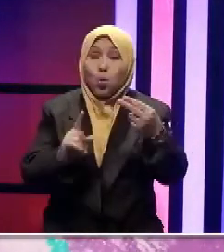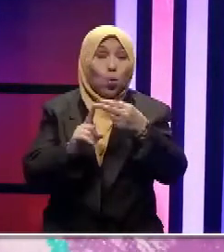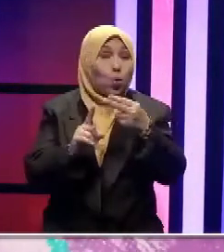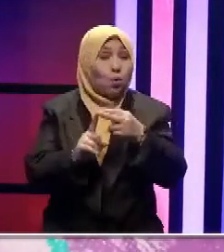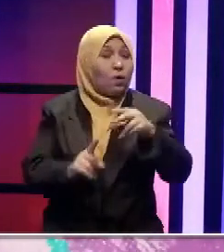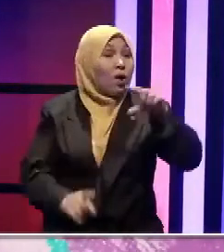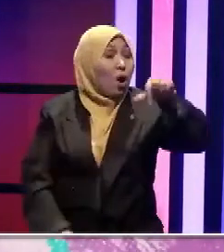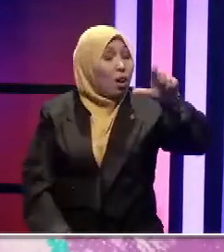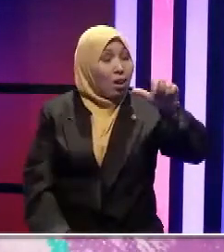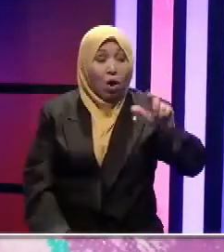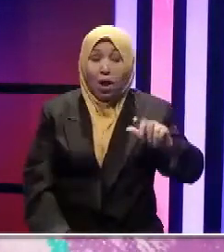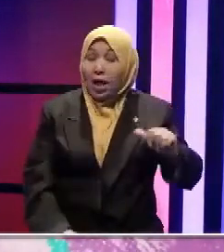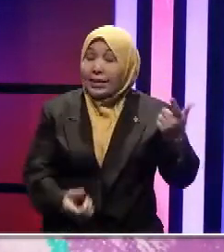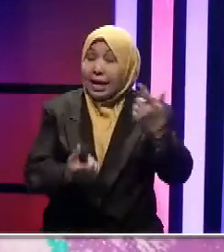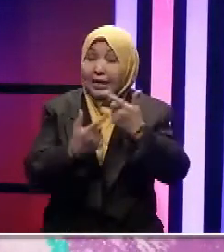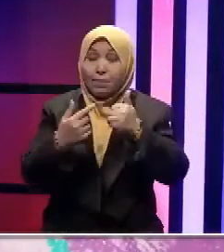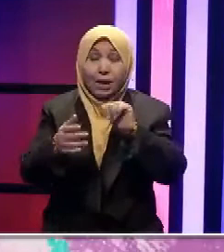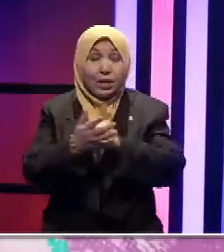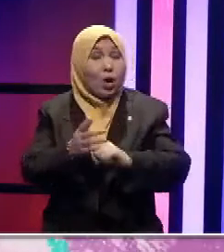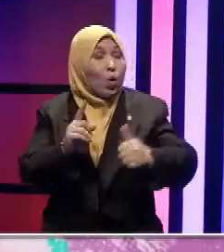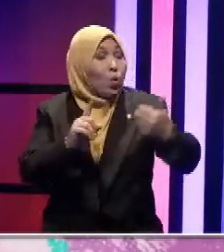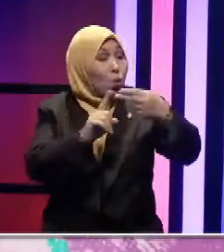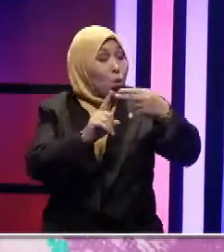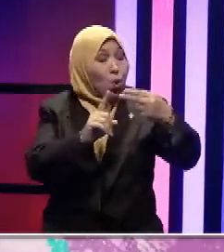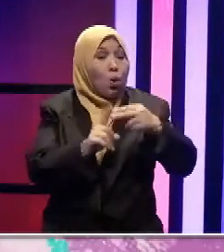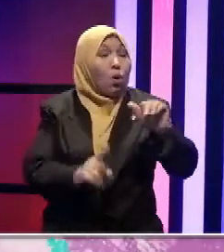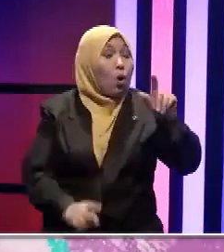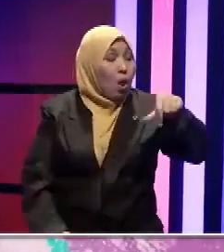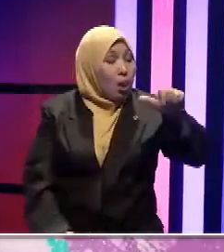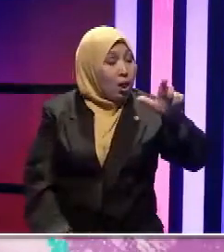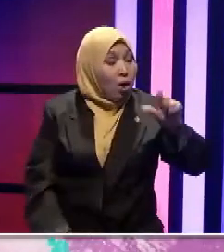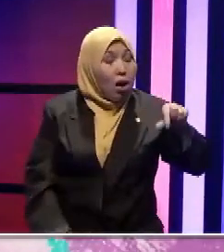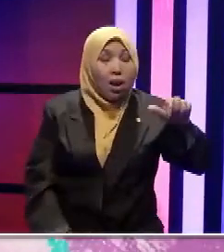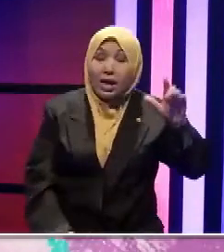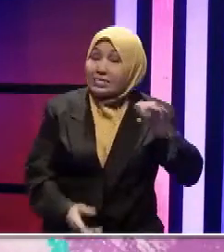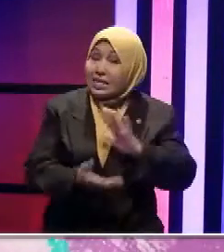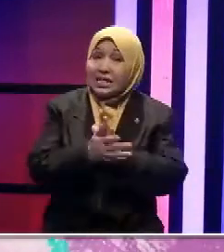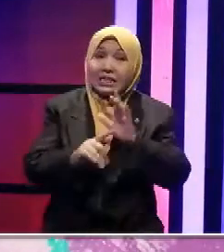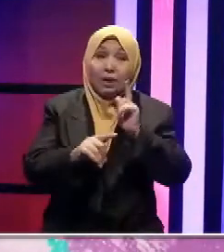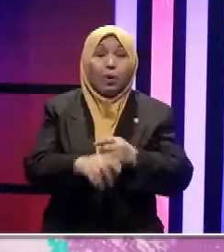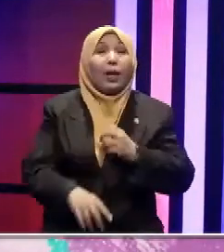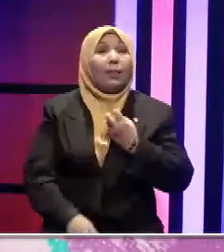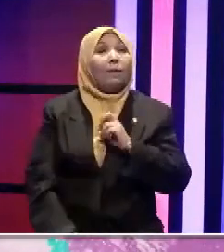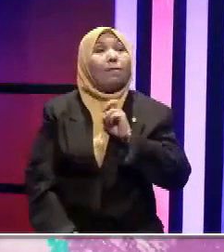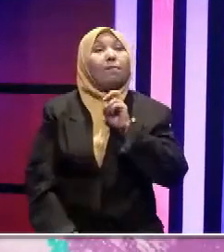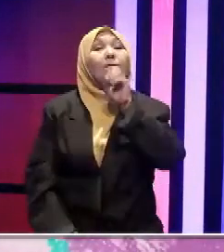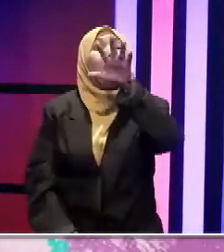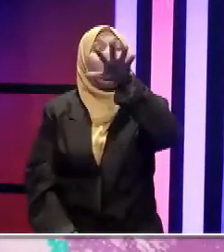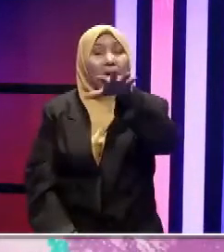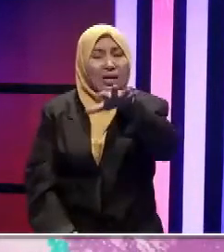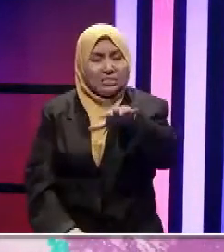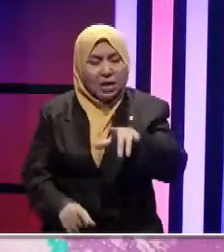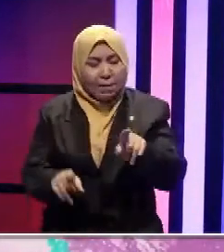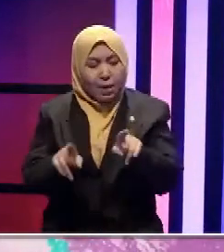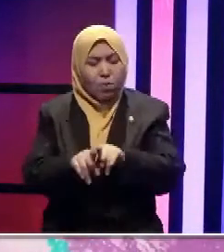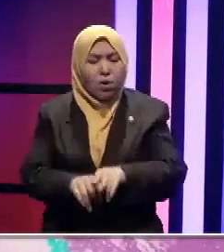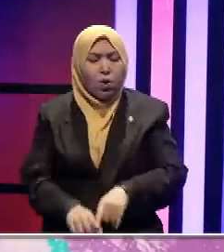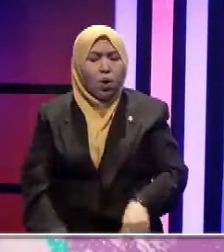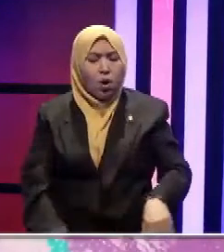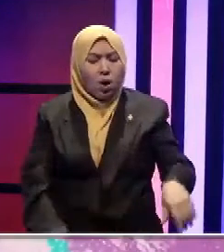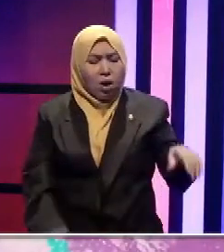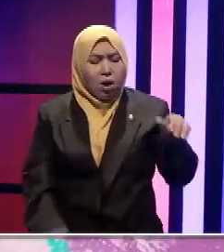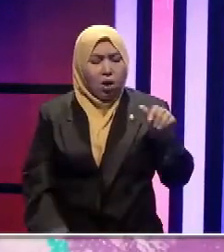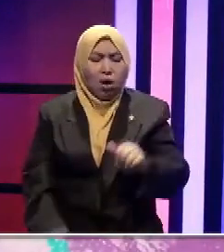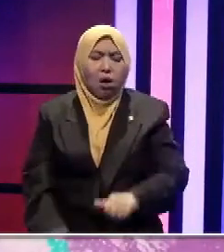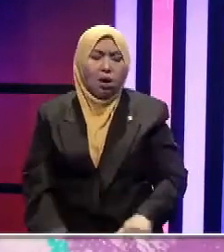www.robloxbux.us kan daripada huruf-huruf Qalqalah maka tak boleh kita lantunkan dia sebagaimana lama yang baca huwa Allah